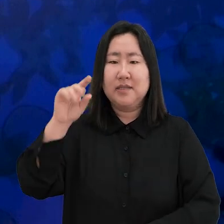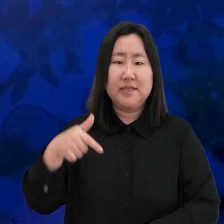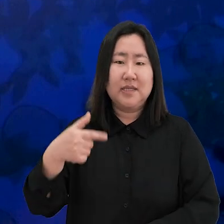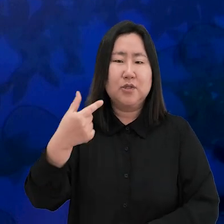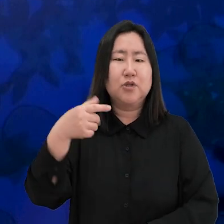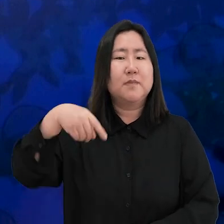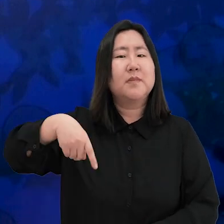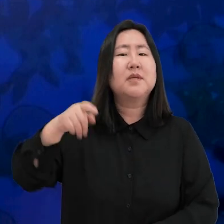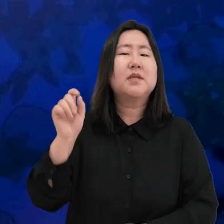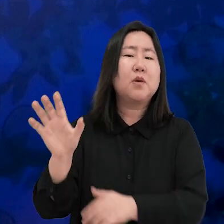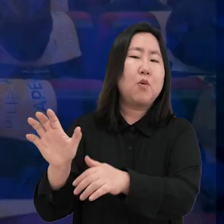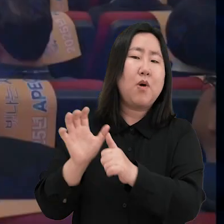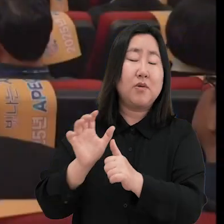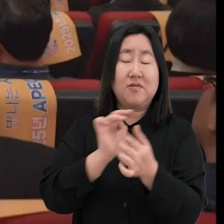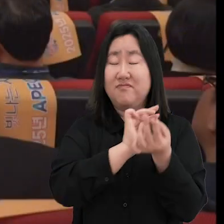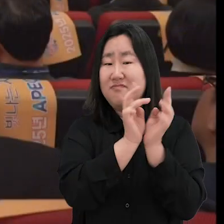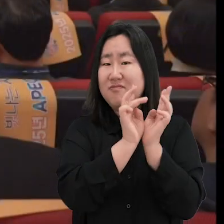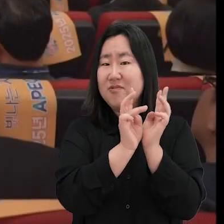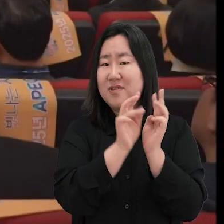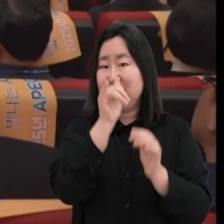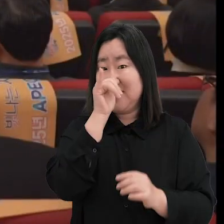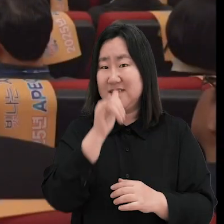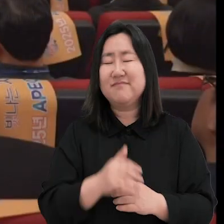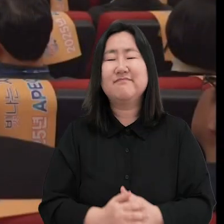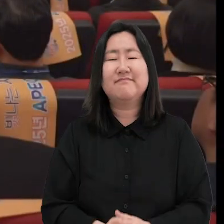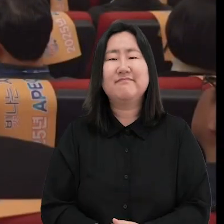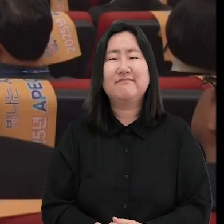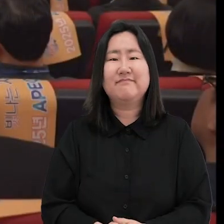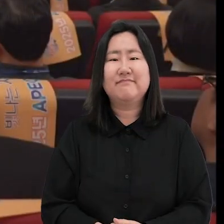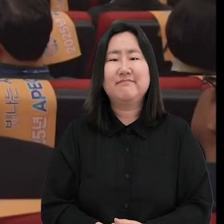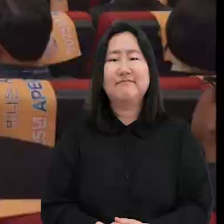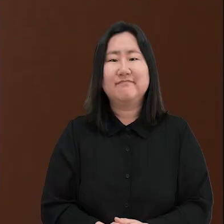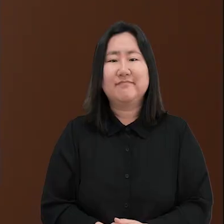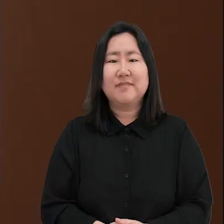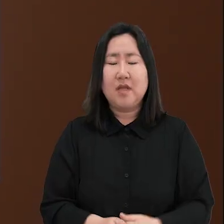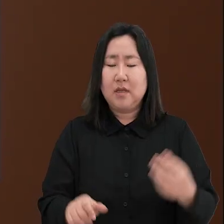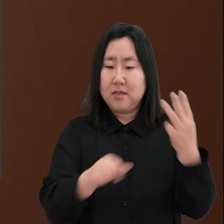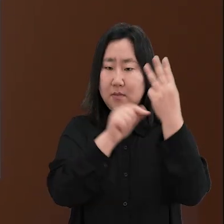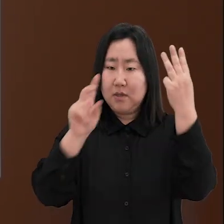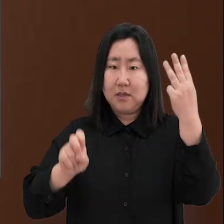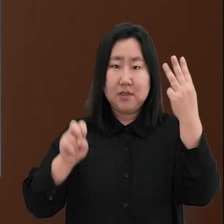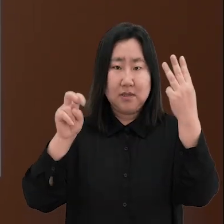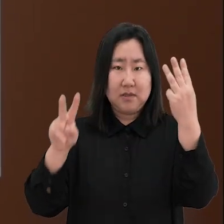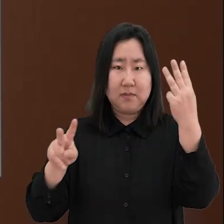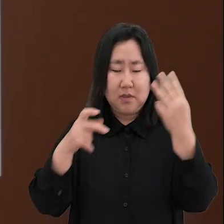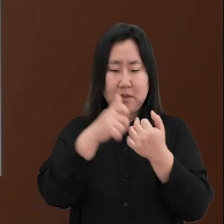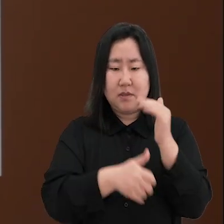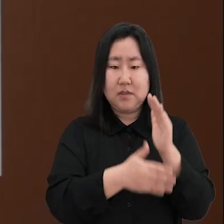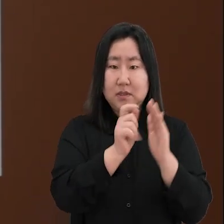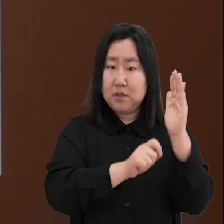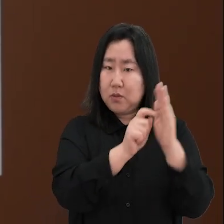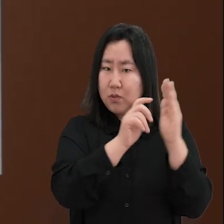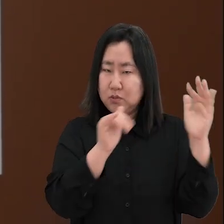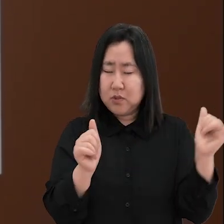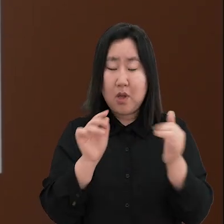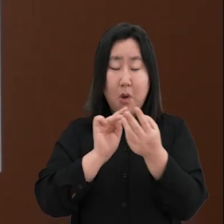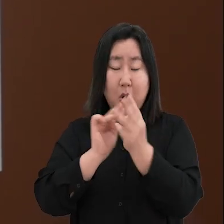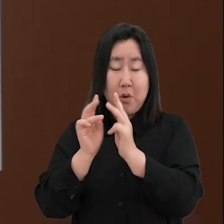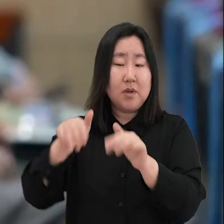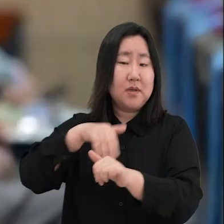를고 있 지난 22일 석포 시청 공직자들의 워크